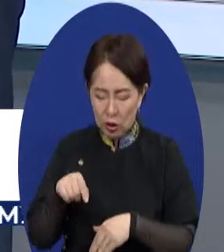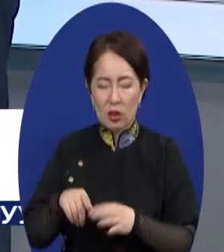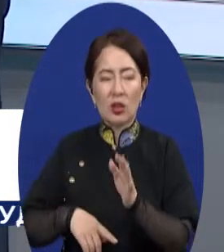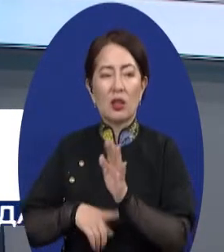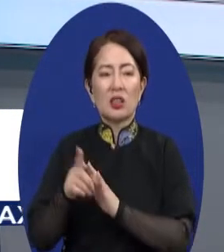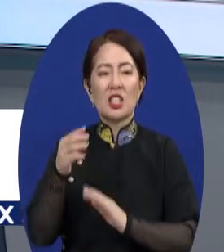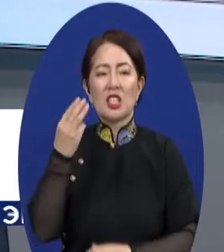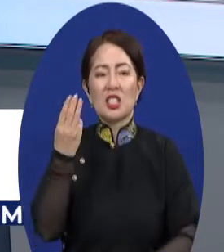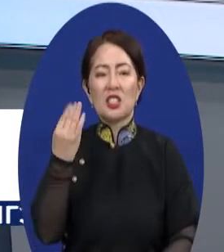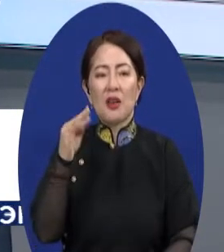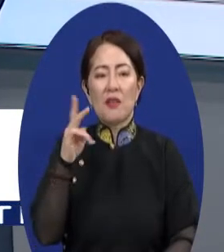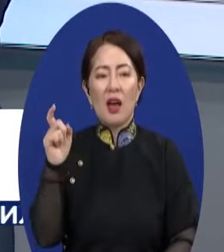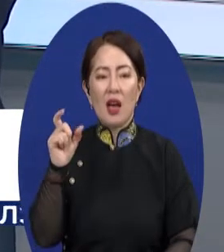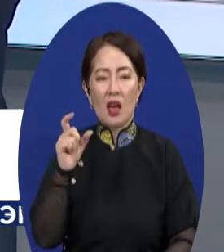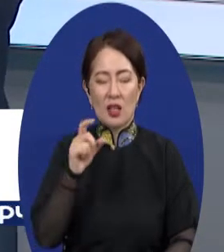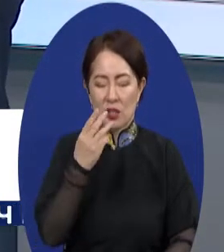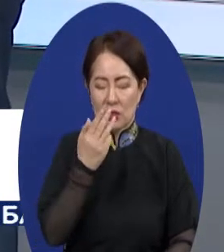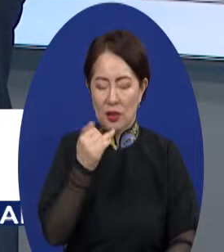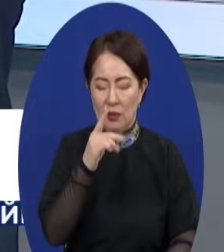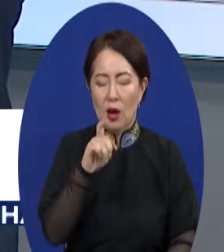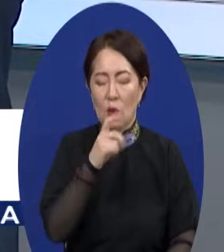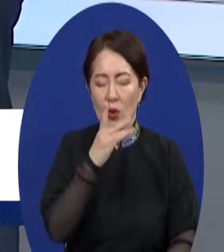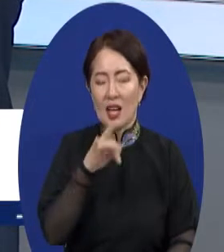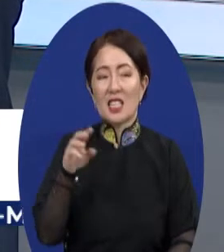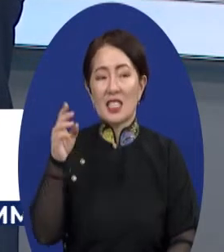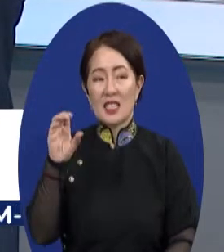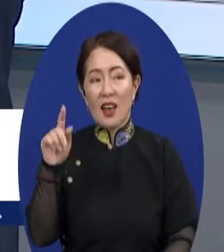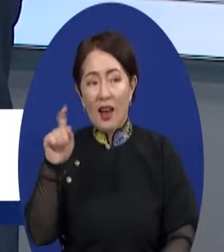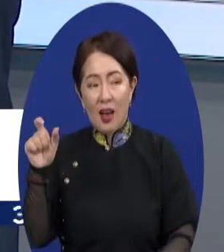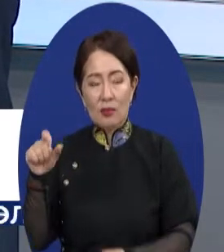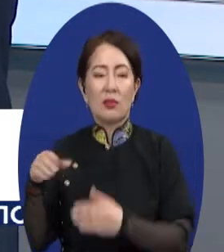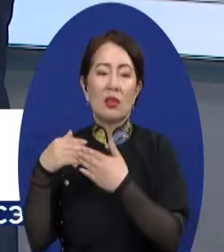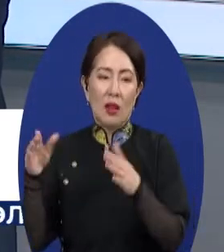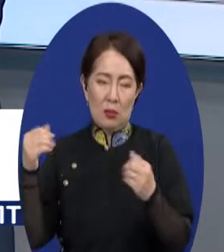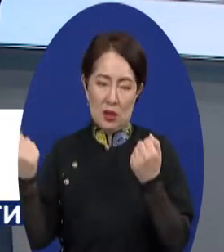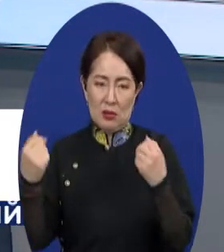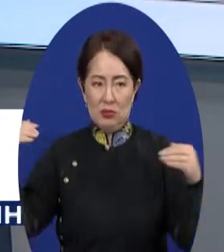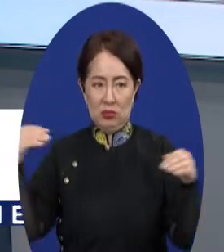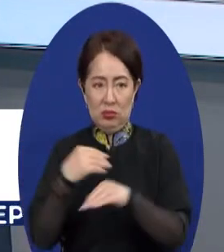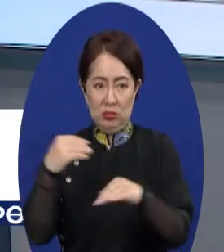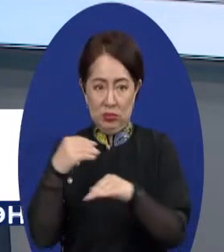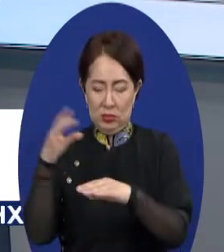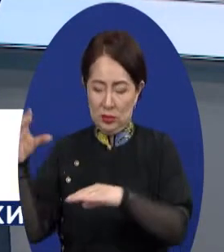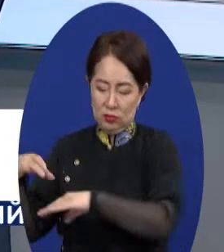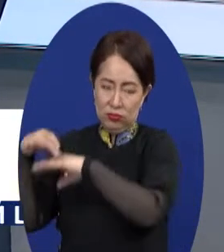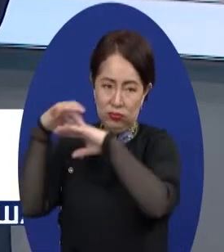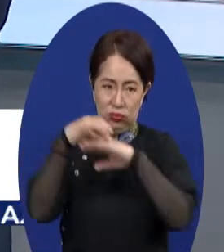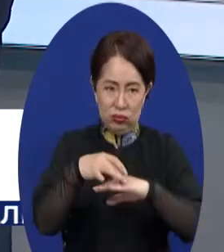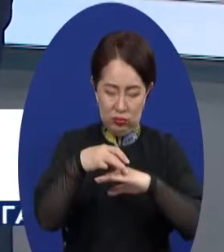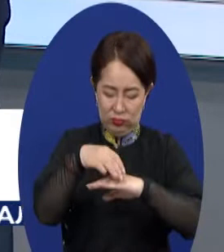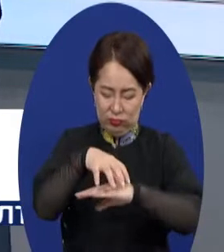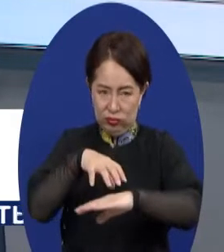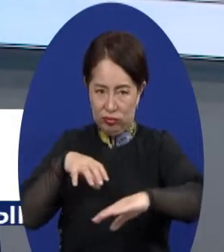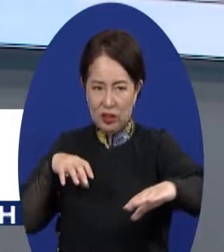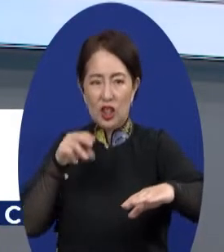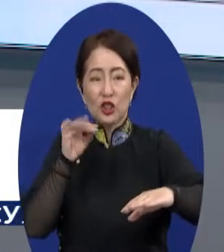эхлэн шивээ хүрэн сэхэ бомбтын хувьд бол одоо тээврийн хөдөлгөөнийг нэвтрүүллээ. Талууд бол дундын бүсэд чингэлэг солилцооны талбайг байгуулсан ингэснээр